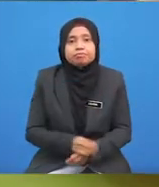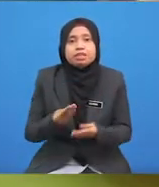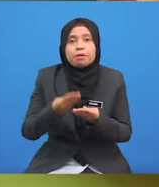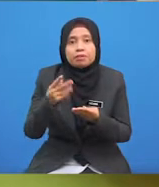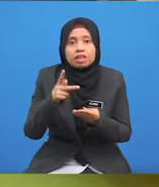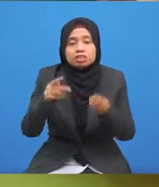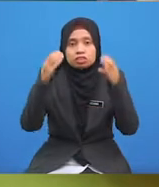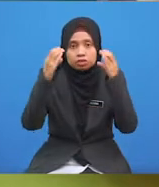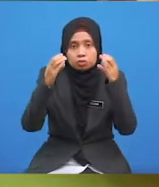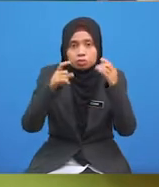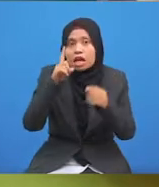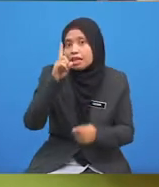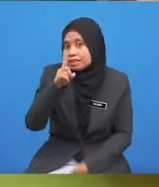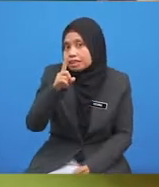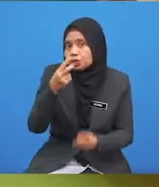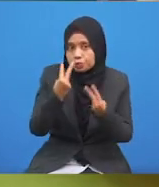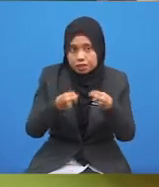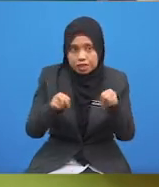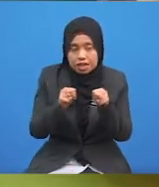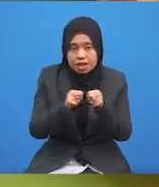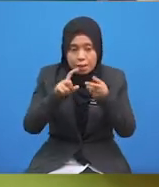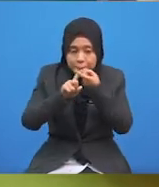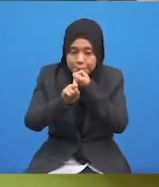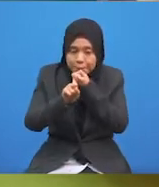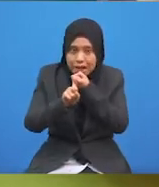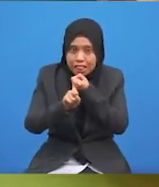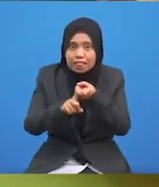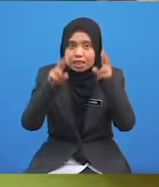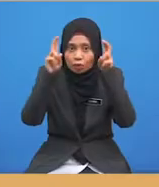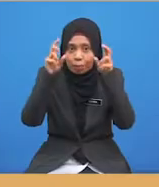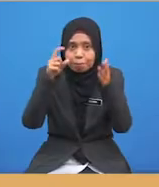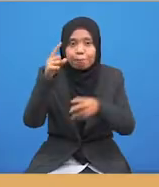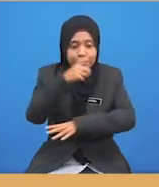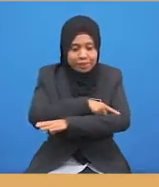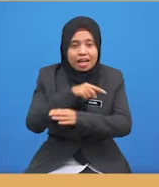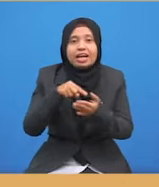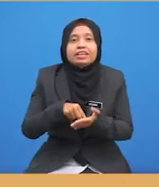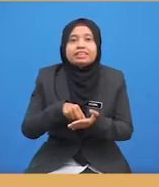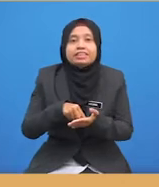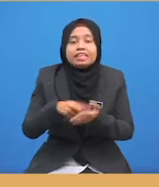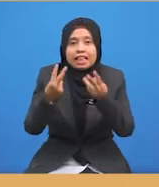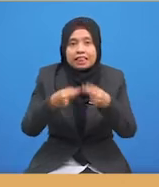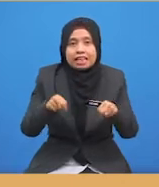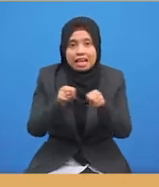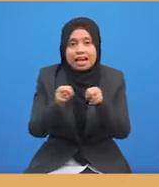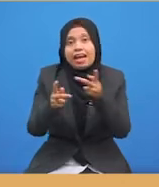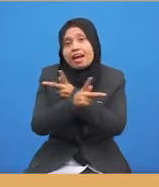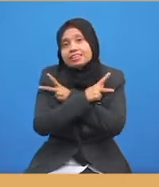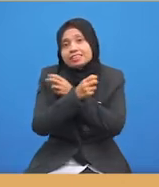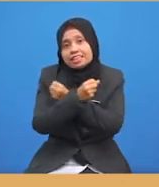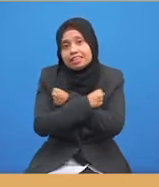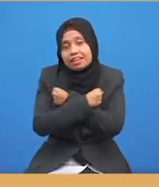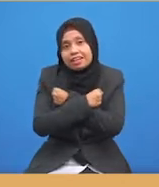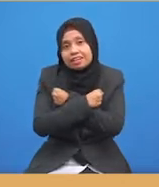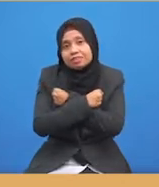Berikan cikgu satu nilai berkaitan topik hari ini. Nilai kasih sayang.